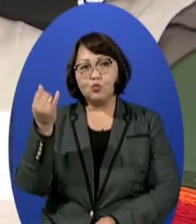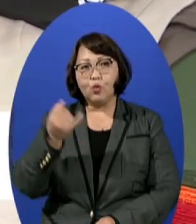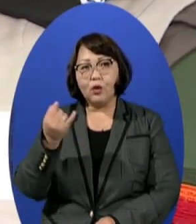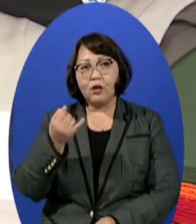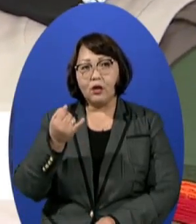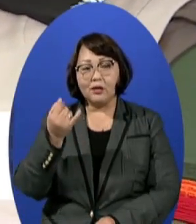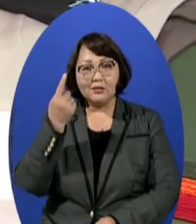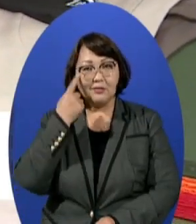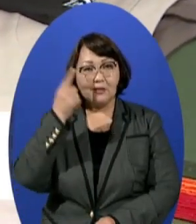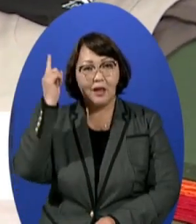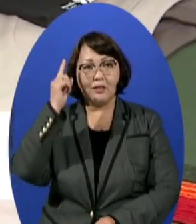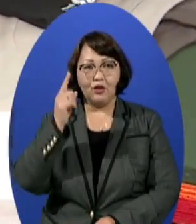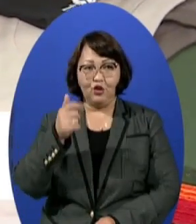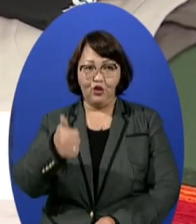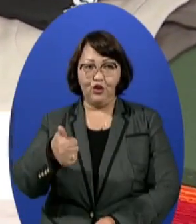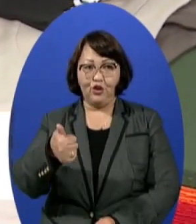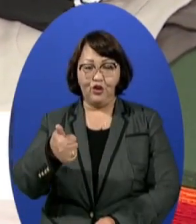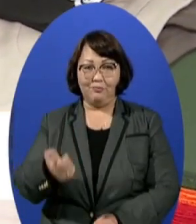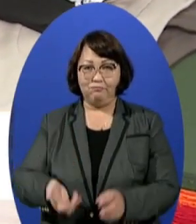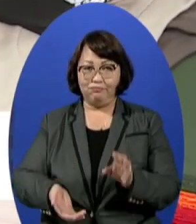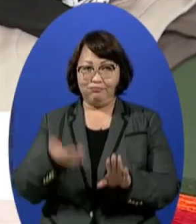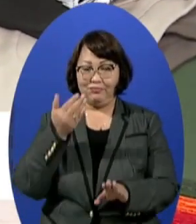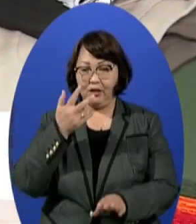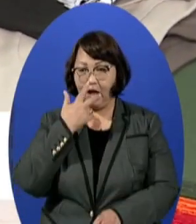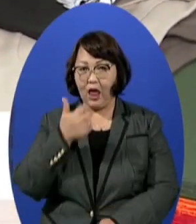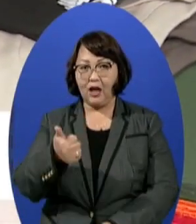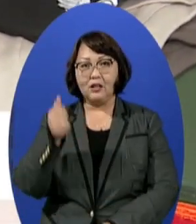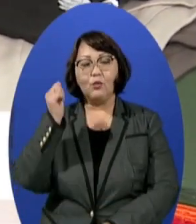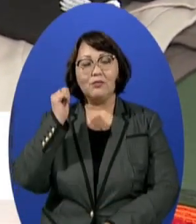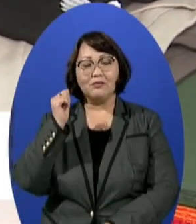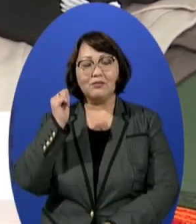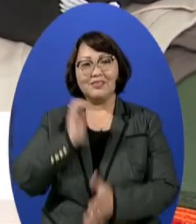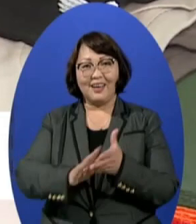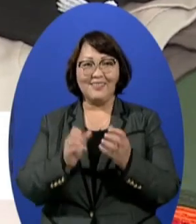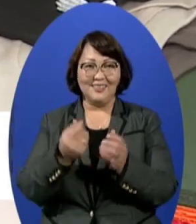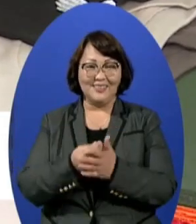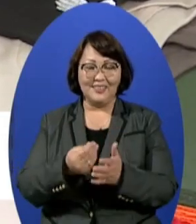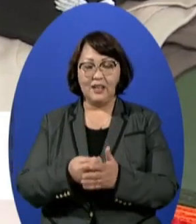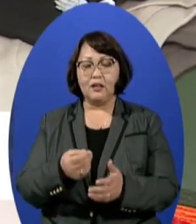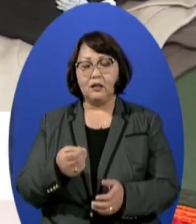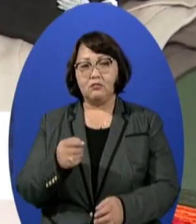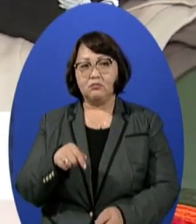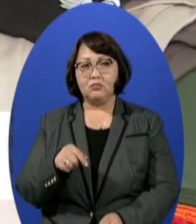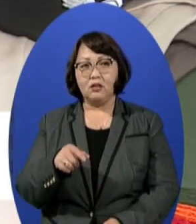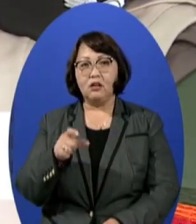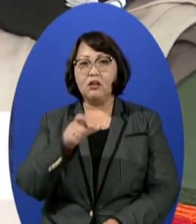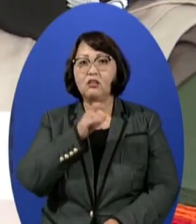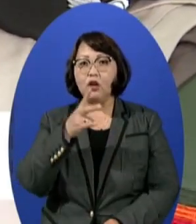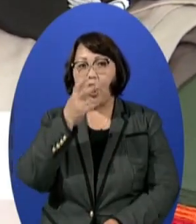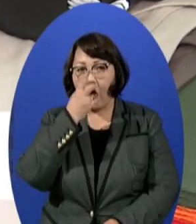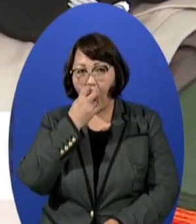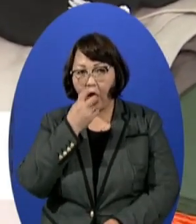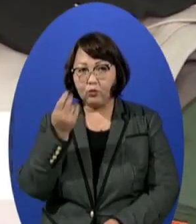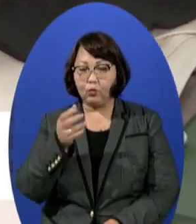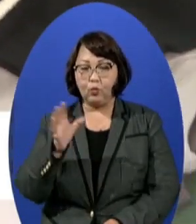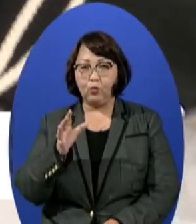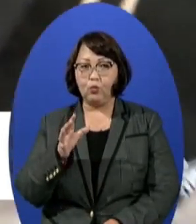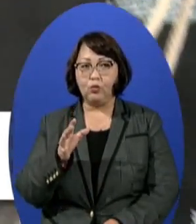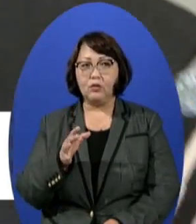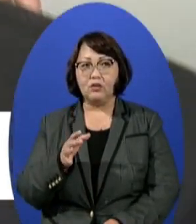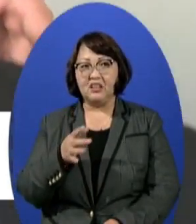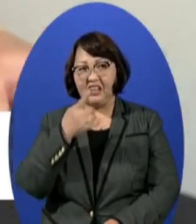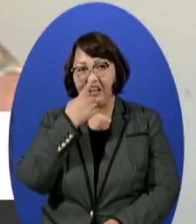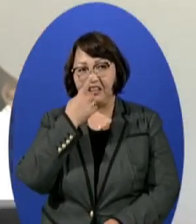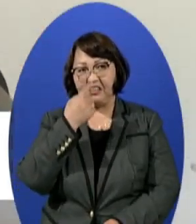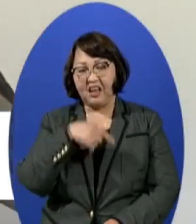гэж би бодож байгаа. Тэрнээс энгийн зург одоо зурнууд бол зөндөл байдаг штэ. Одоо хатаз мэтэс